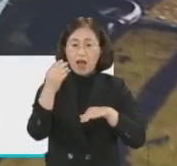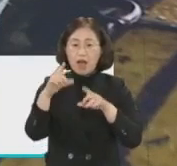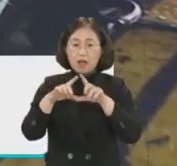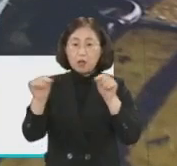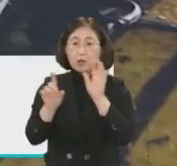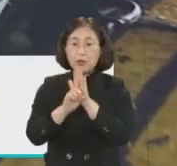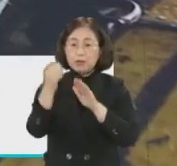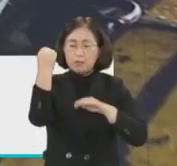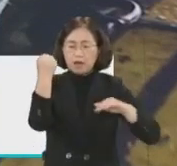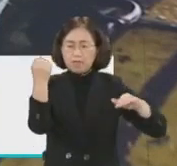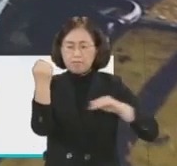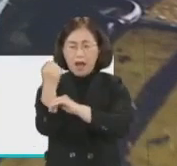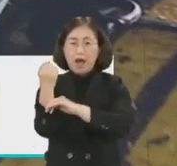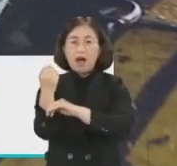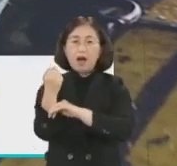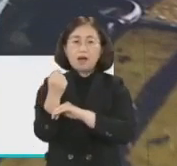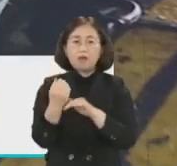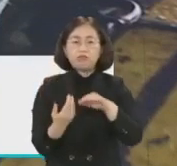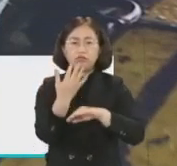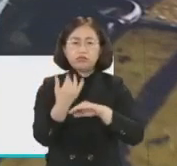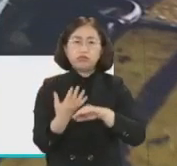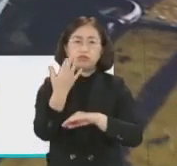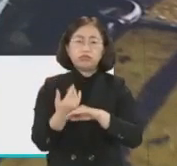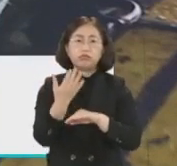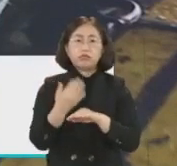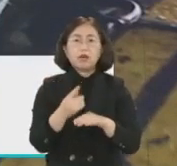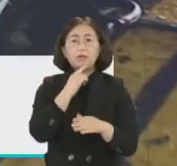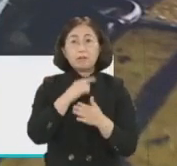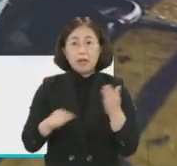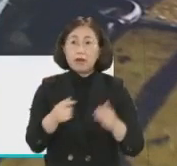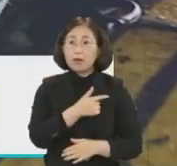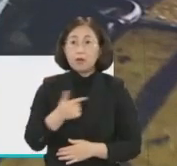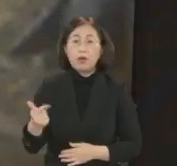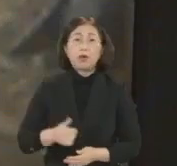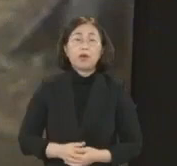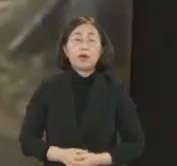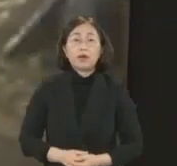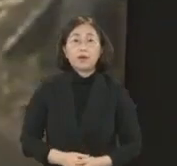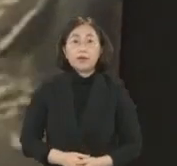타면서 인명피해가 커졌습니다. 강진은 기자의 보도입니다.